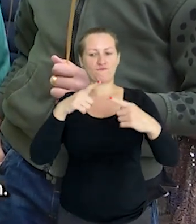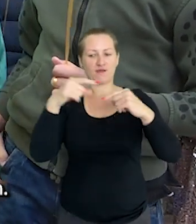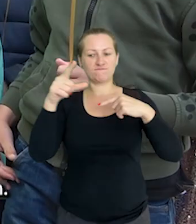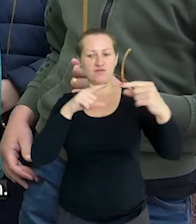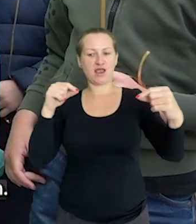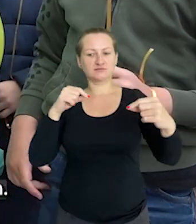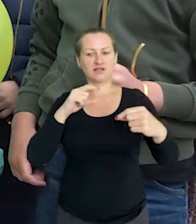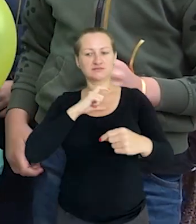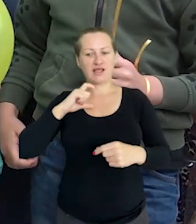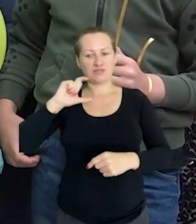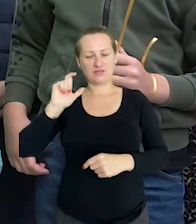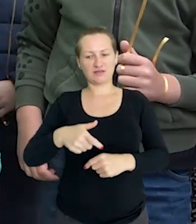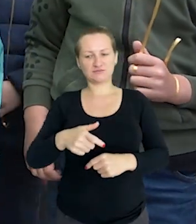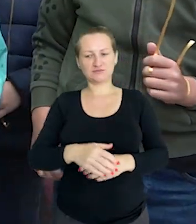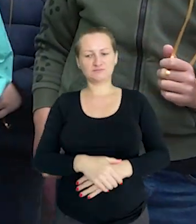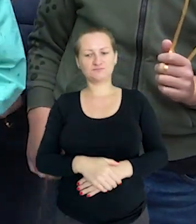Starogardzie Gdańskim.